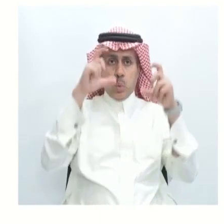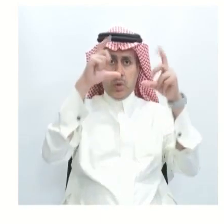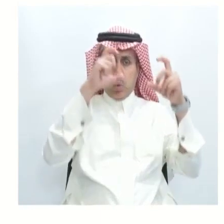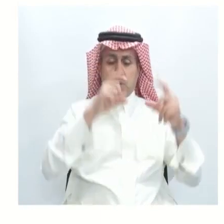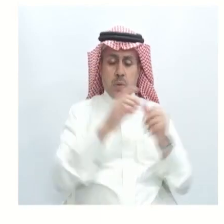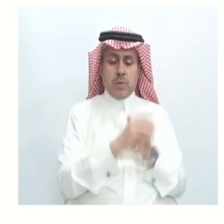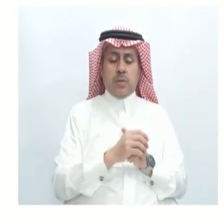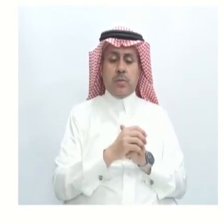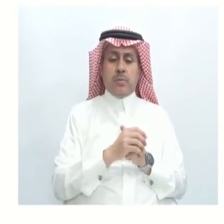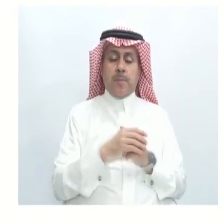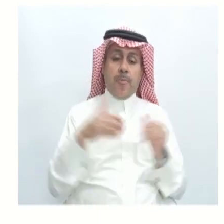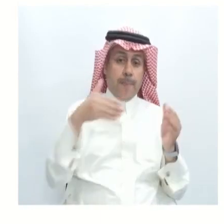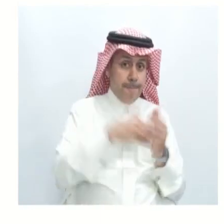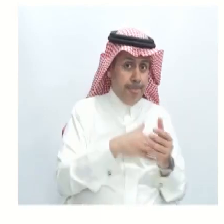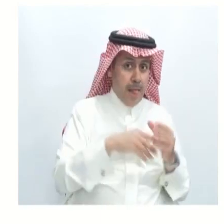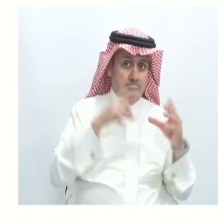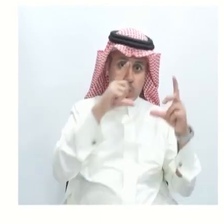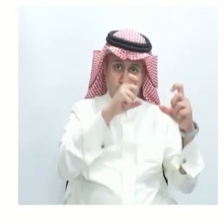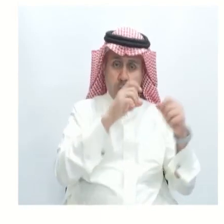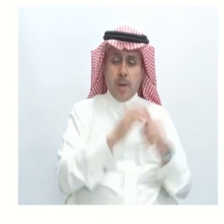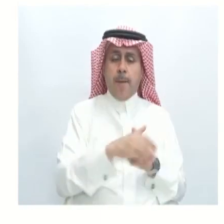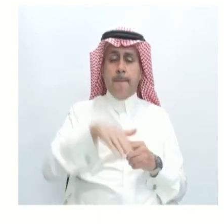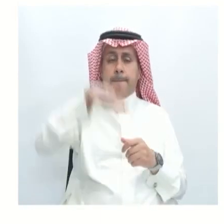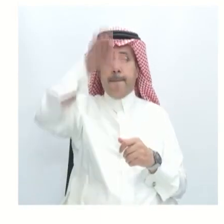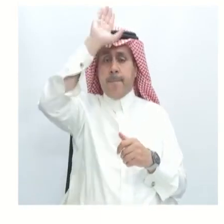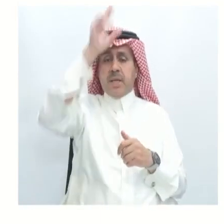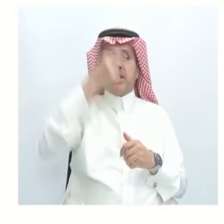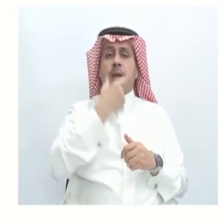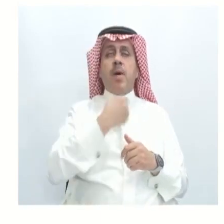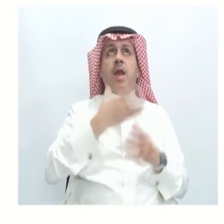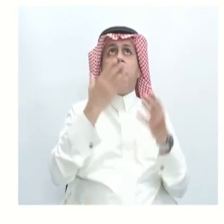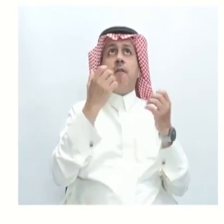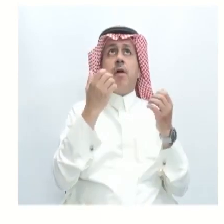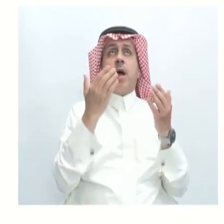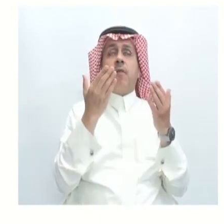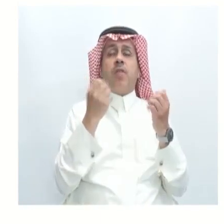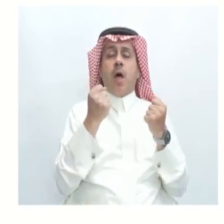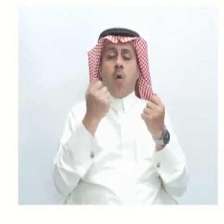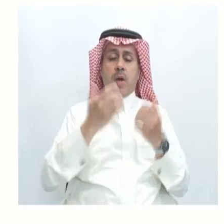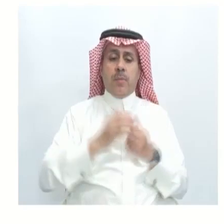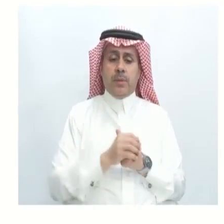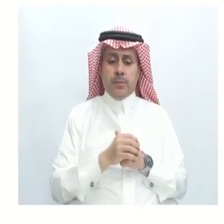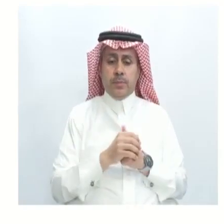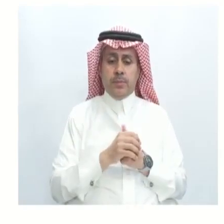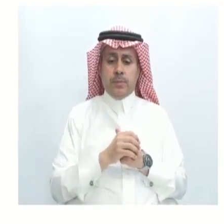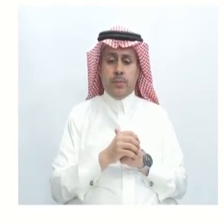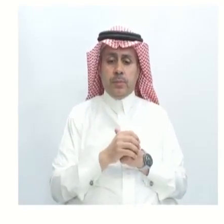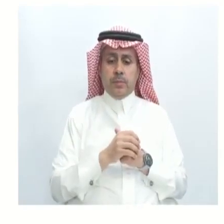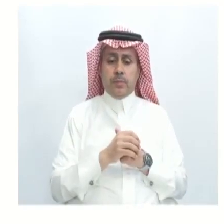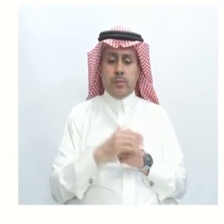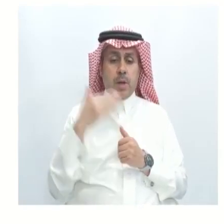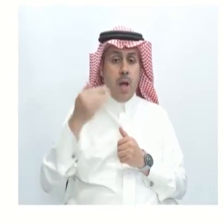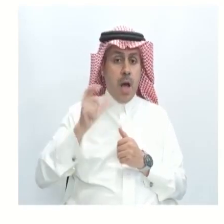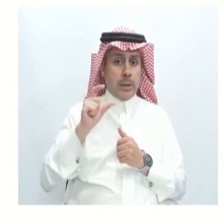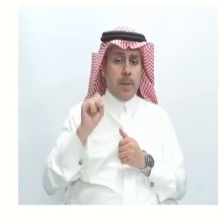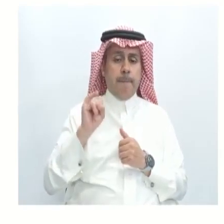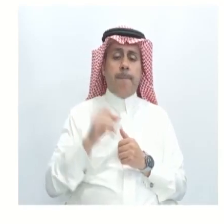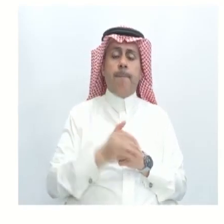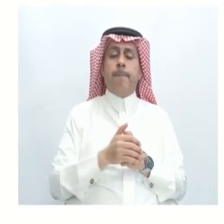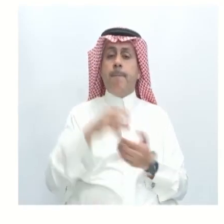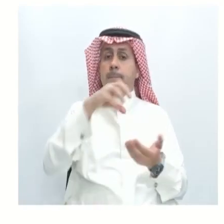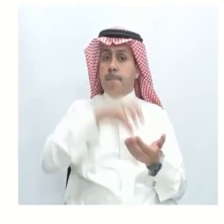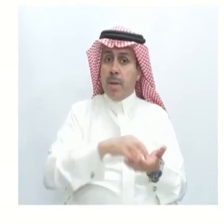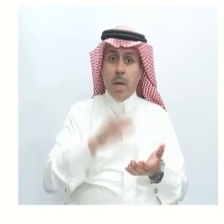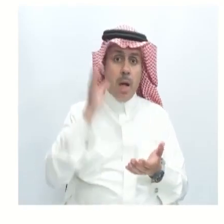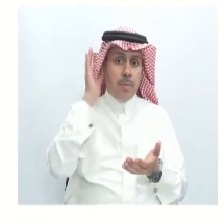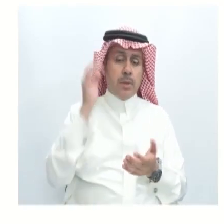والملك فهد بن بن الاعزاء ال سعود رحمه الله والملك عبد الله بن عبد العزيز ال سعود رحمه الله وايضا خادم الحرمين الشريفين الملك سلمان بن